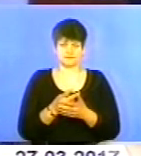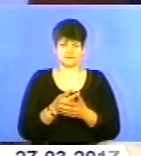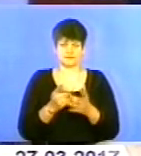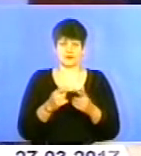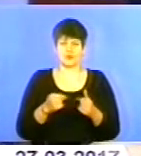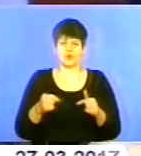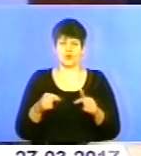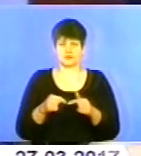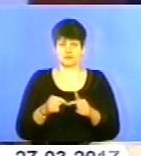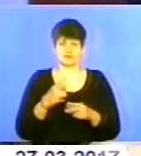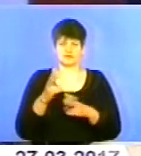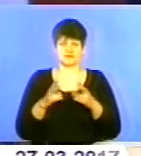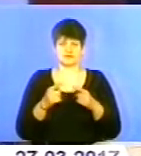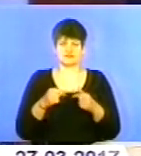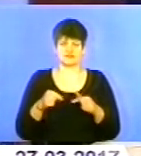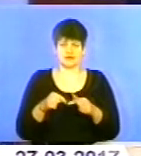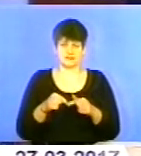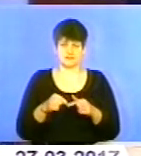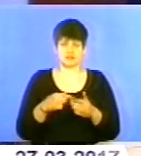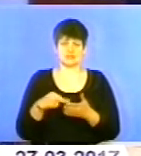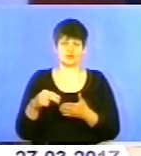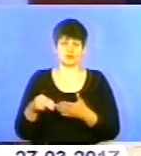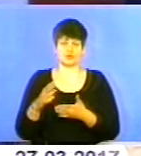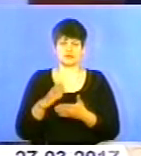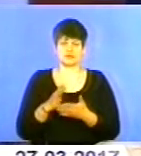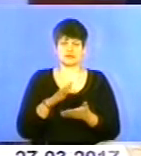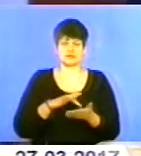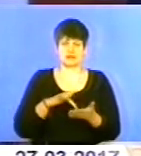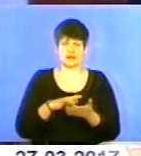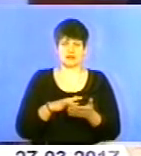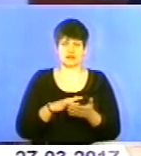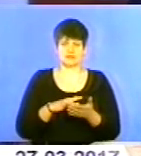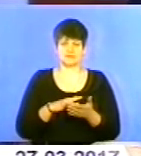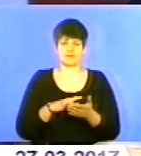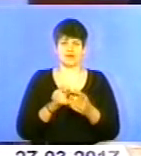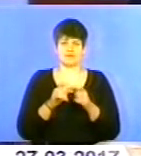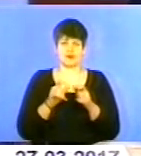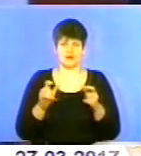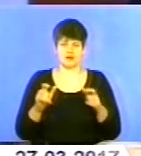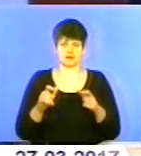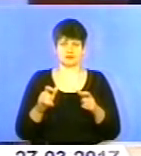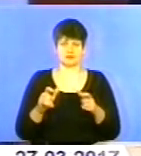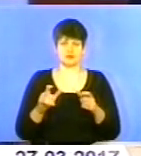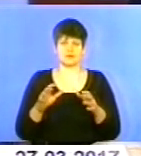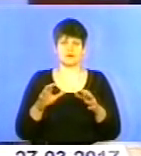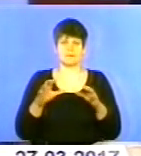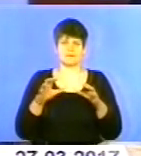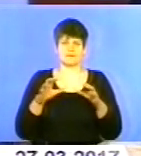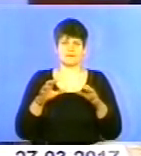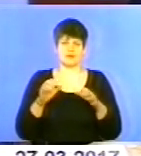органом оскарження в сфері публічних закупок є центральний апарат антимонопольного комітету, і на протязі 15